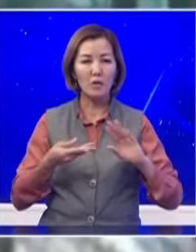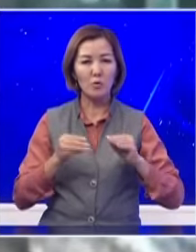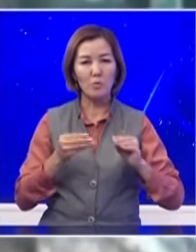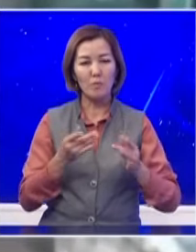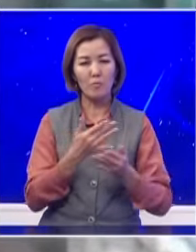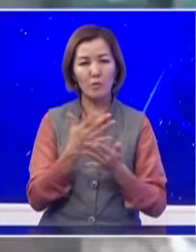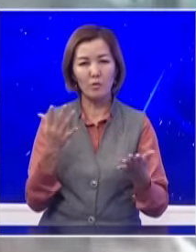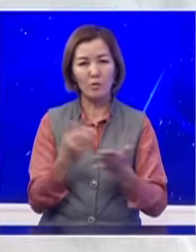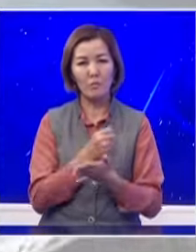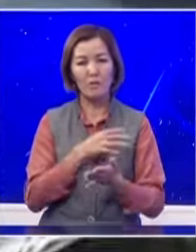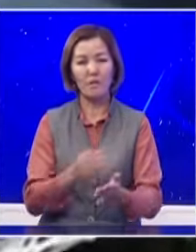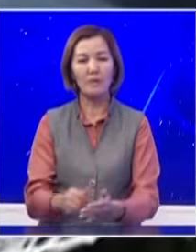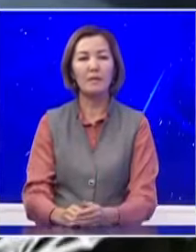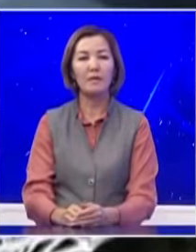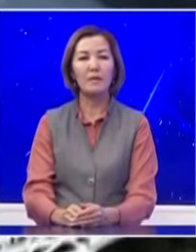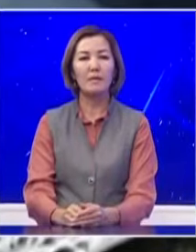табылды.